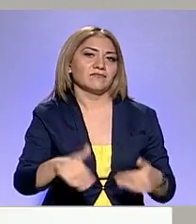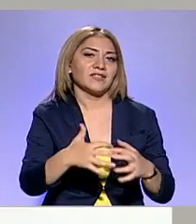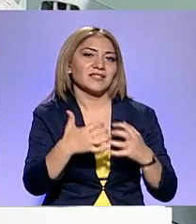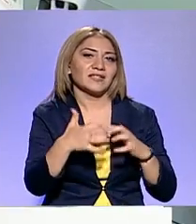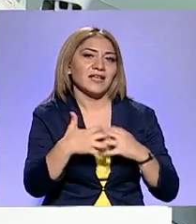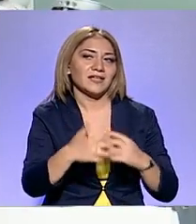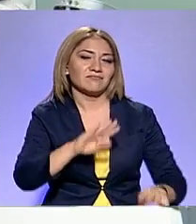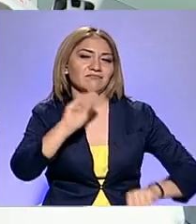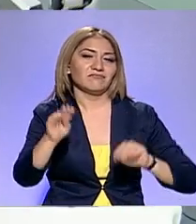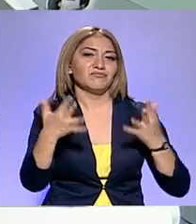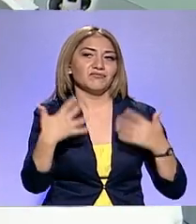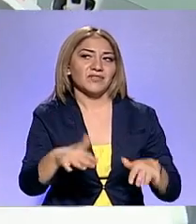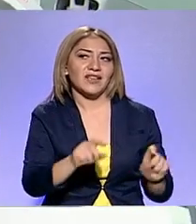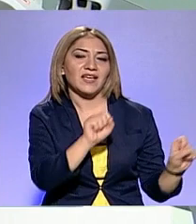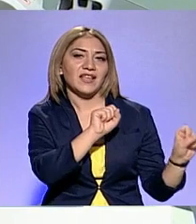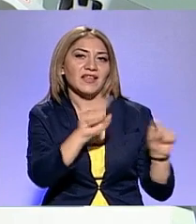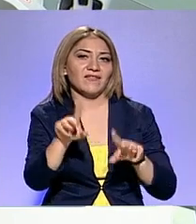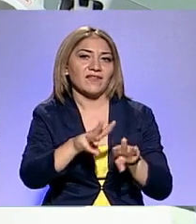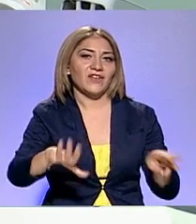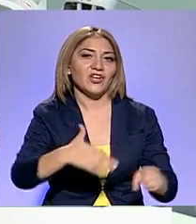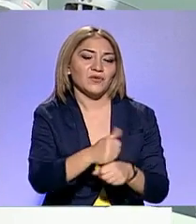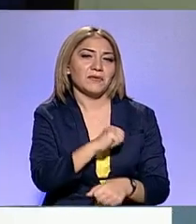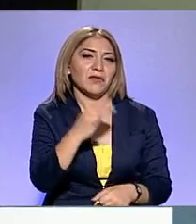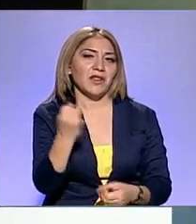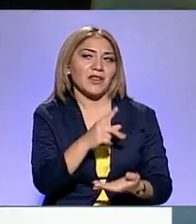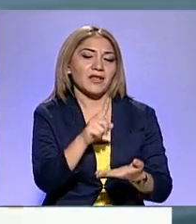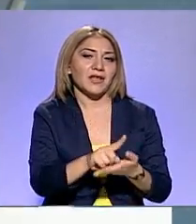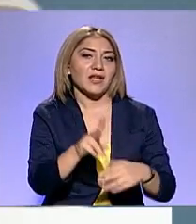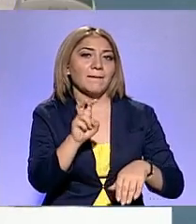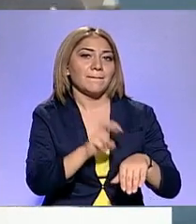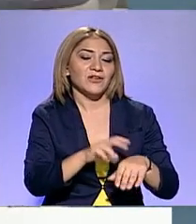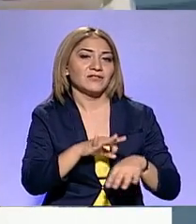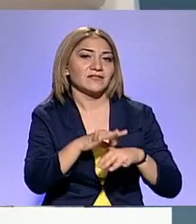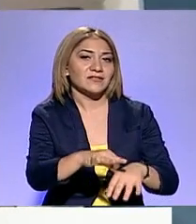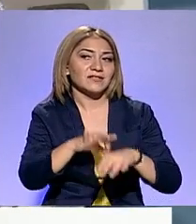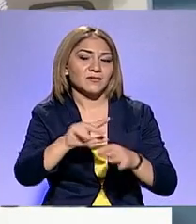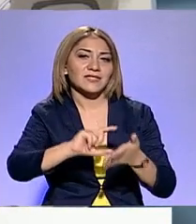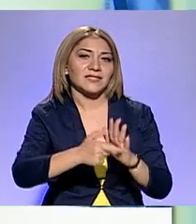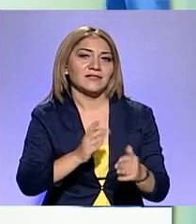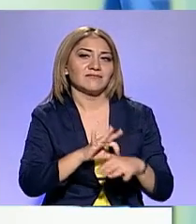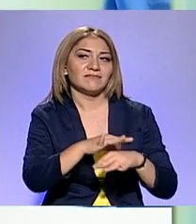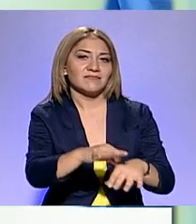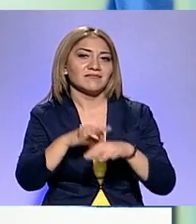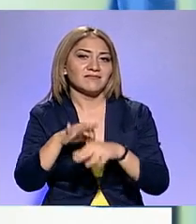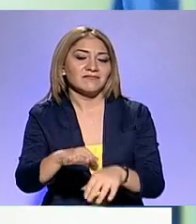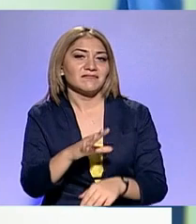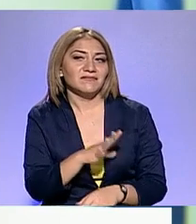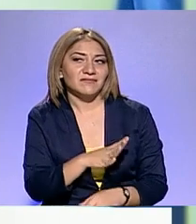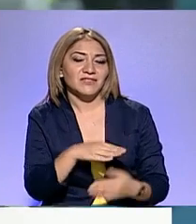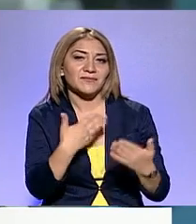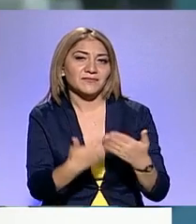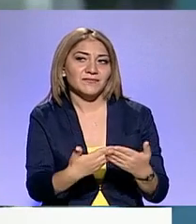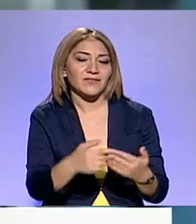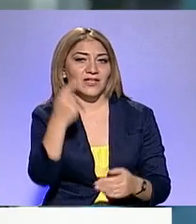տեխնիկապես վերազինված հիվանդանոցը, նաև վարչապետին էր հետաքրքրել։ Բժիշկների ուղեկցությամբ շրջեց բոլոր բաժանմունքերով, ներկայացրին,